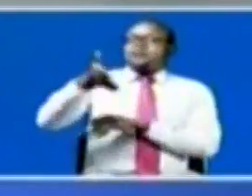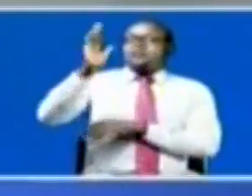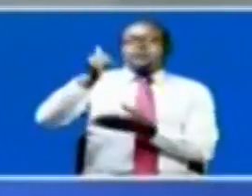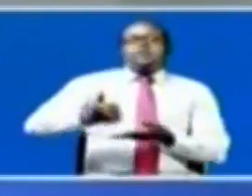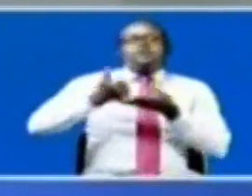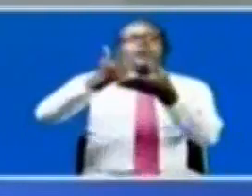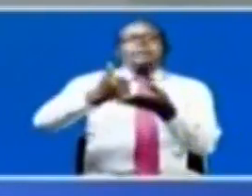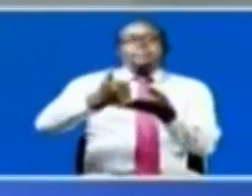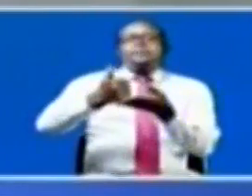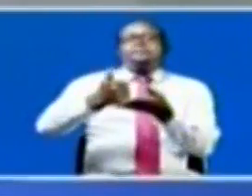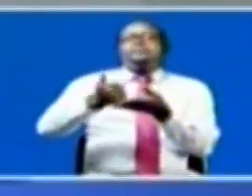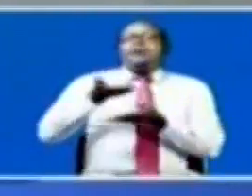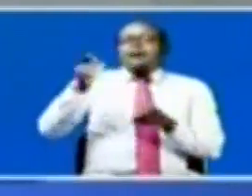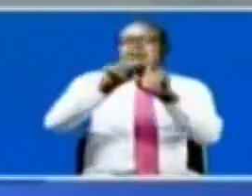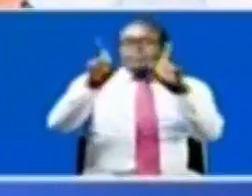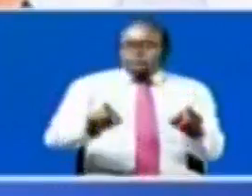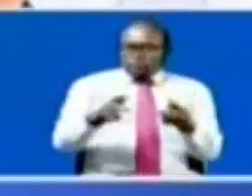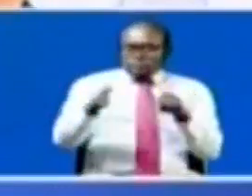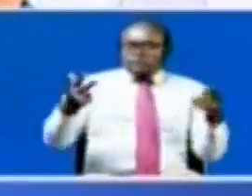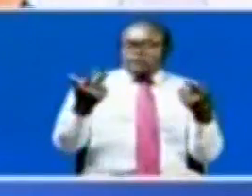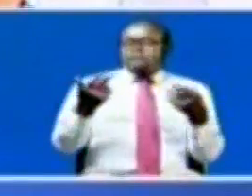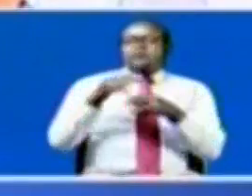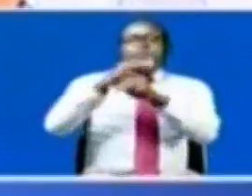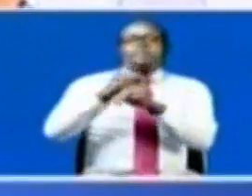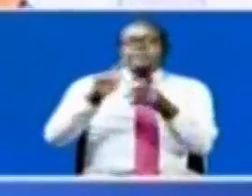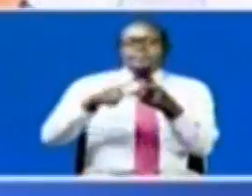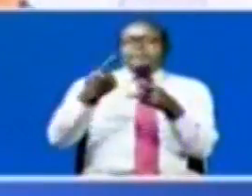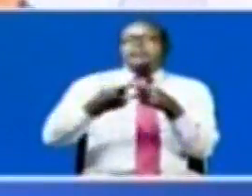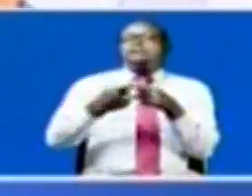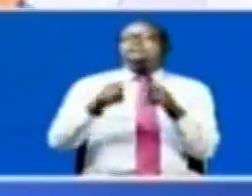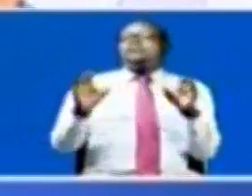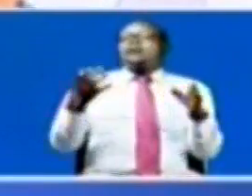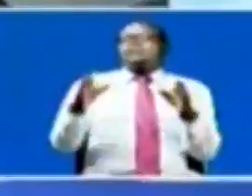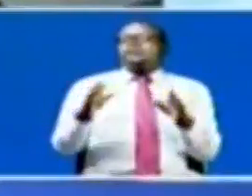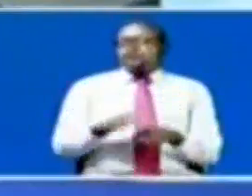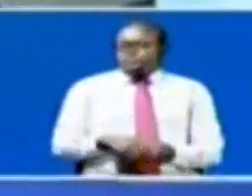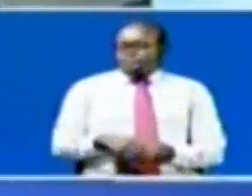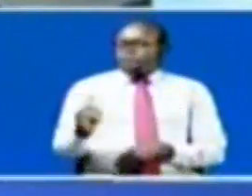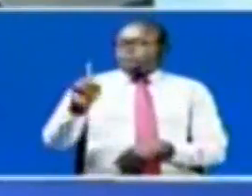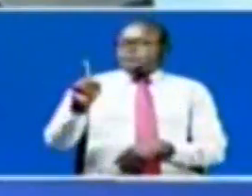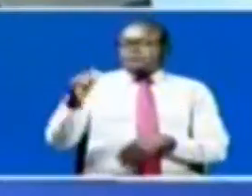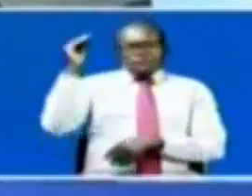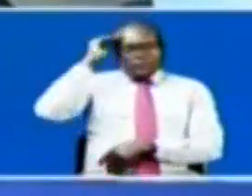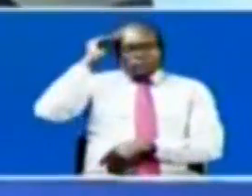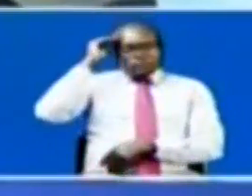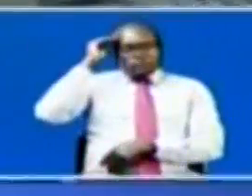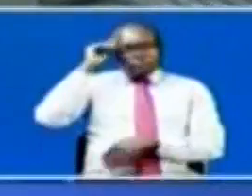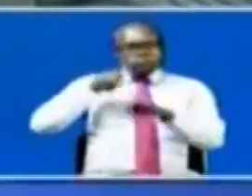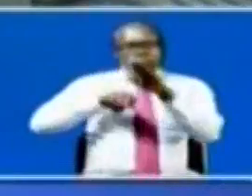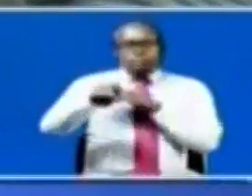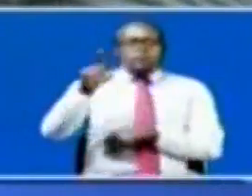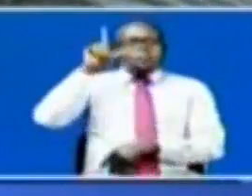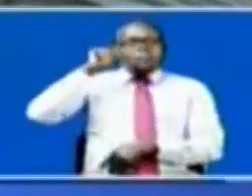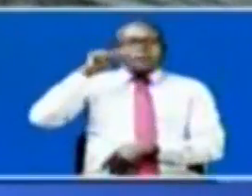ya kujibu maswali, wakianza na somo la hisabati na kisha kemia. Waziri wa elimu Amina Mohamed aliyekuwa jijini